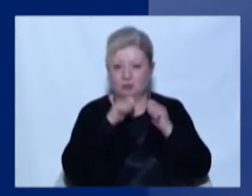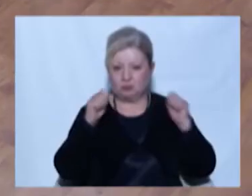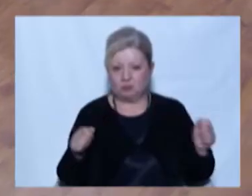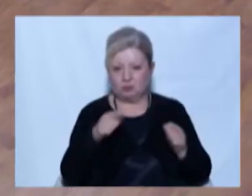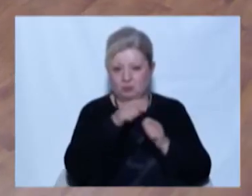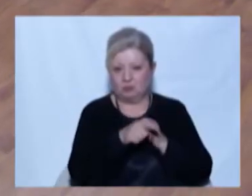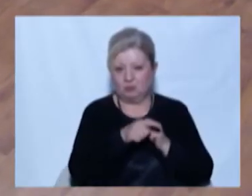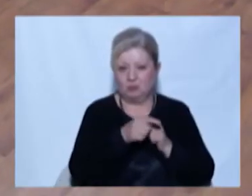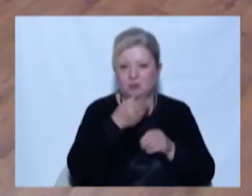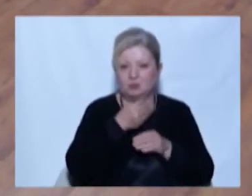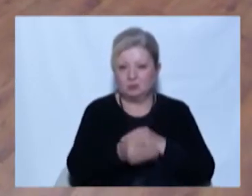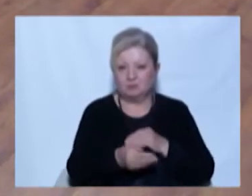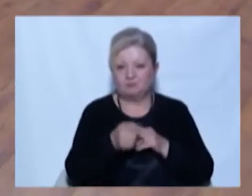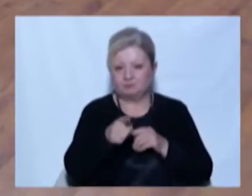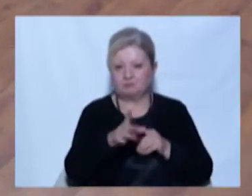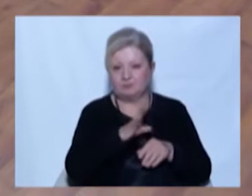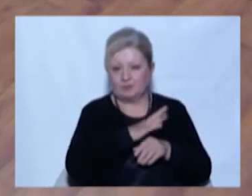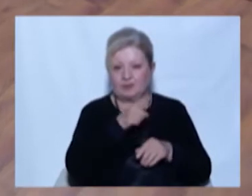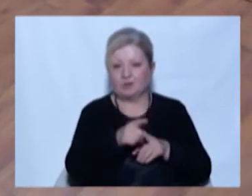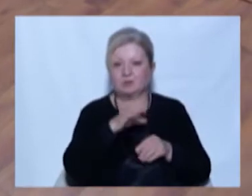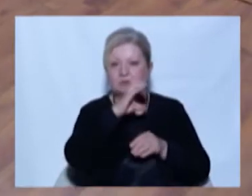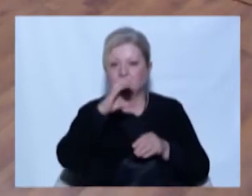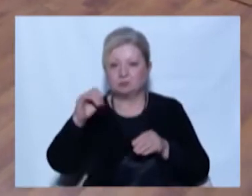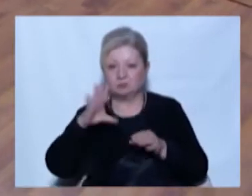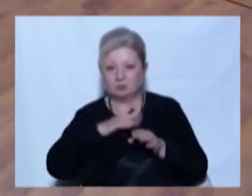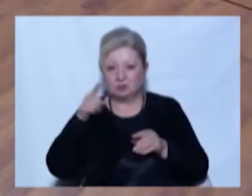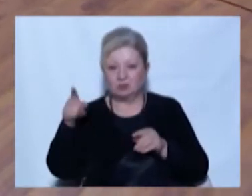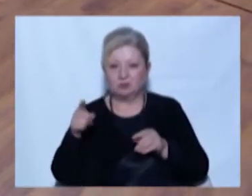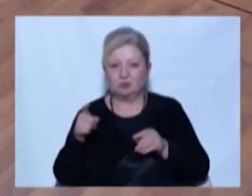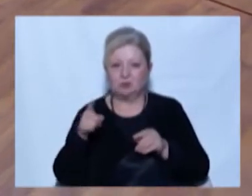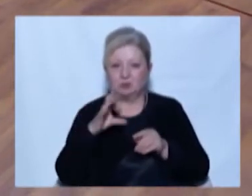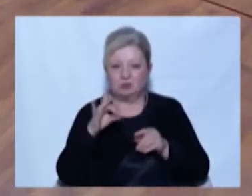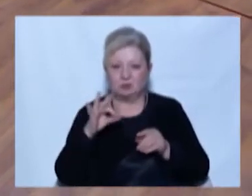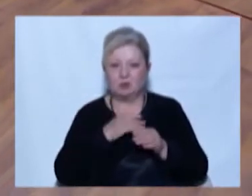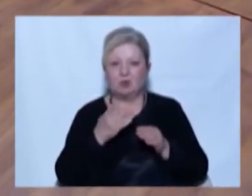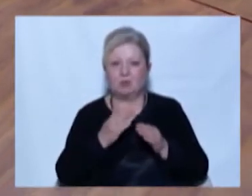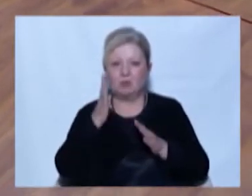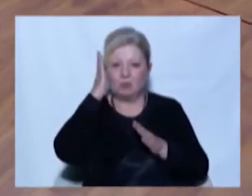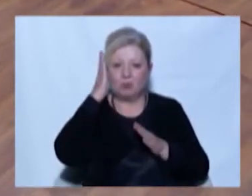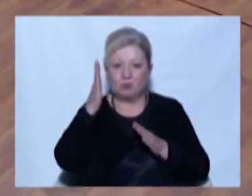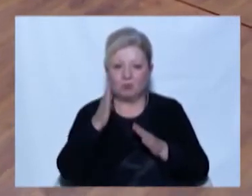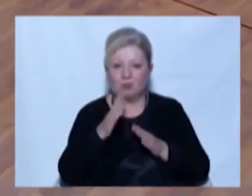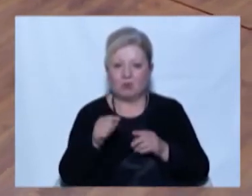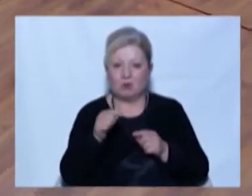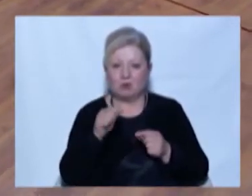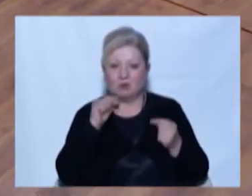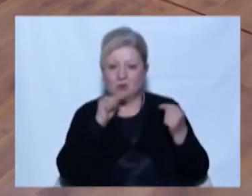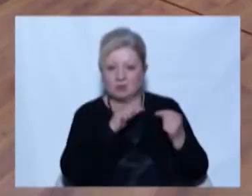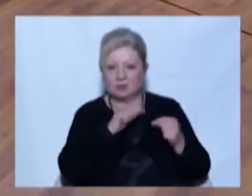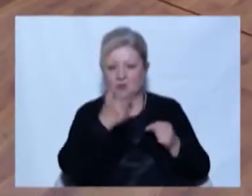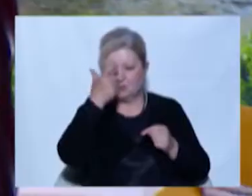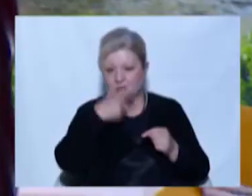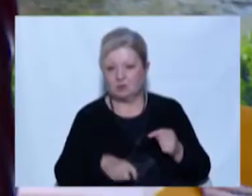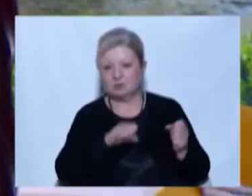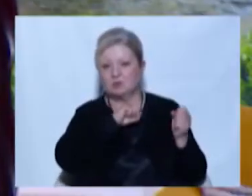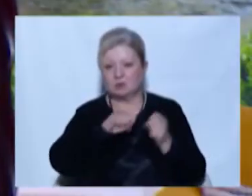პრინციპში გარკვეულად საბჭოთა კავშირიდან საბჭოთა კავშირის მომავალი აგრესიისაგან თავის დაცვის